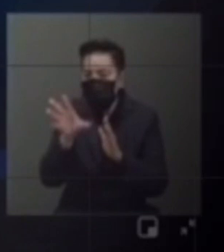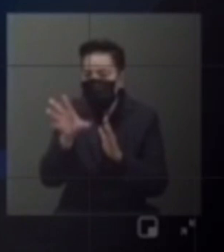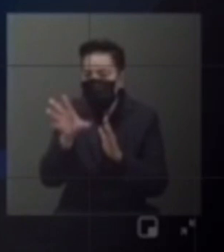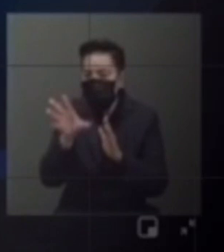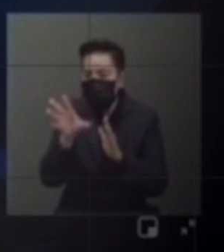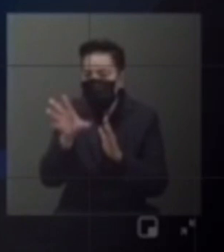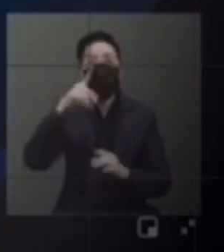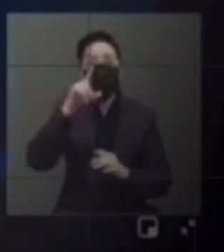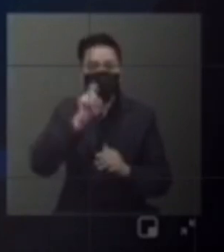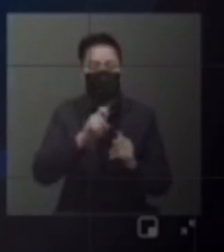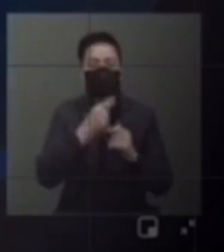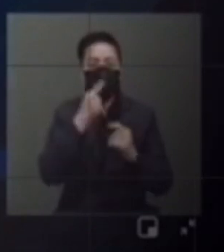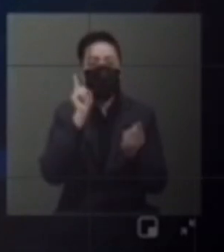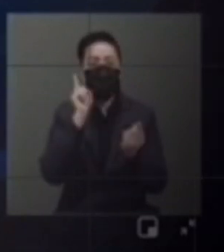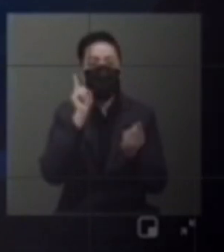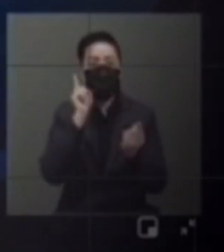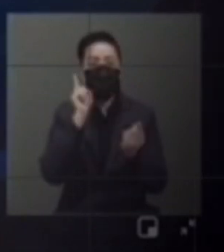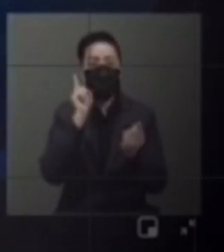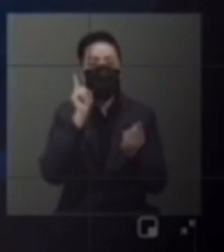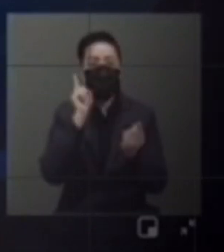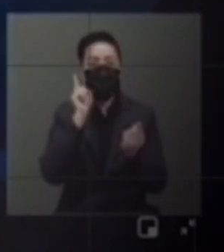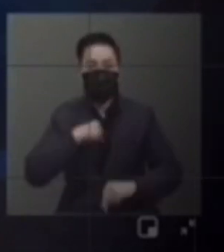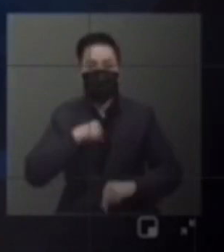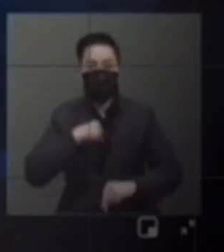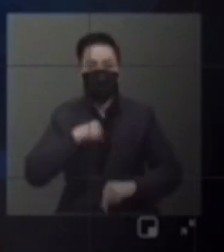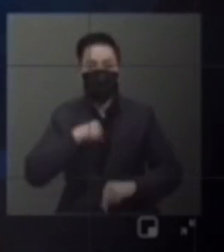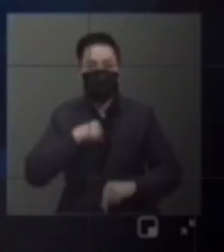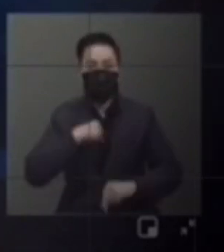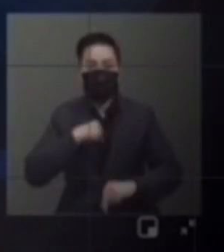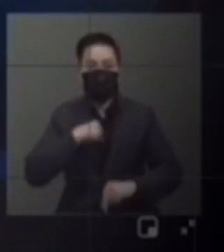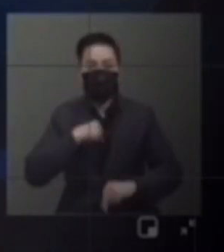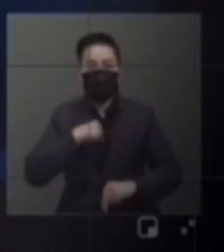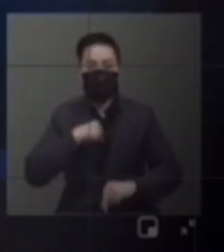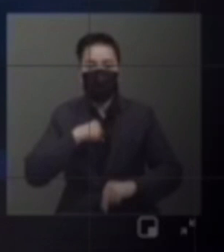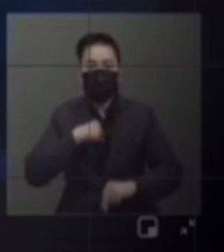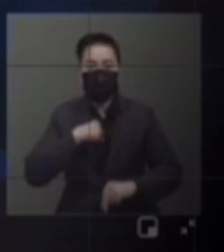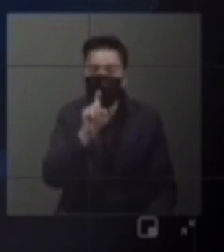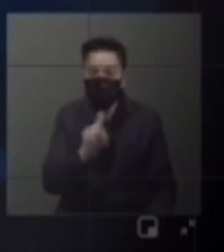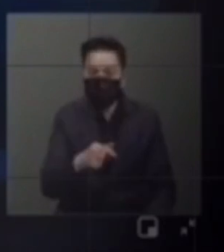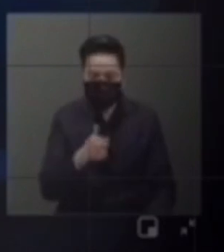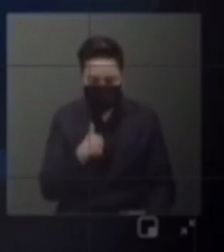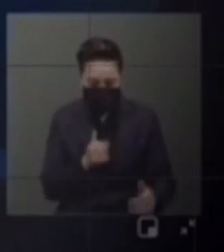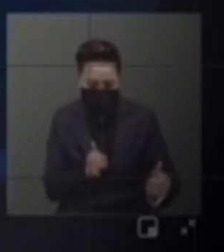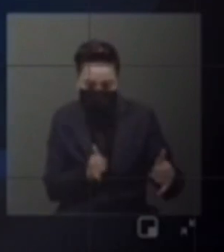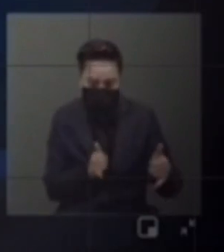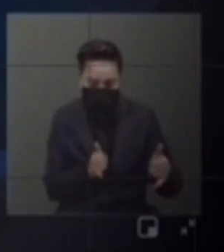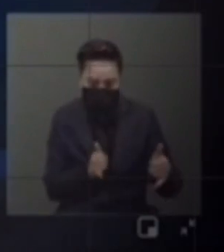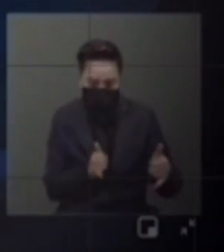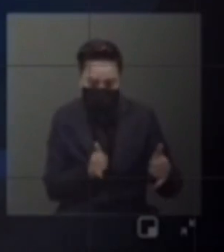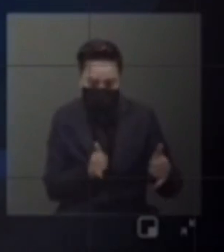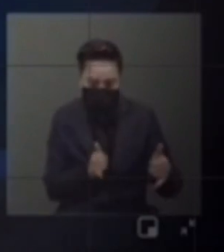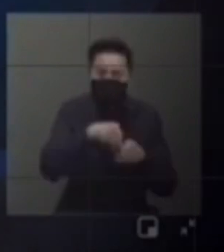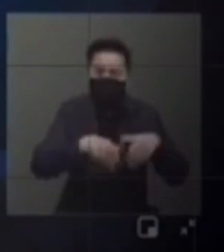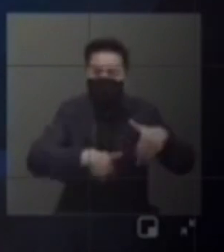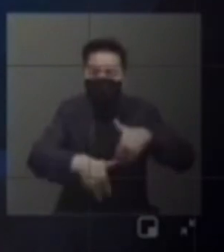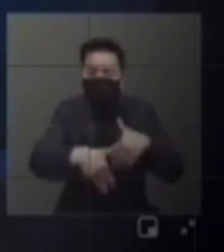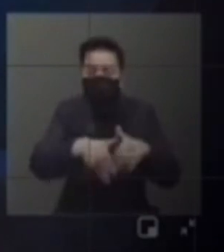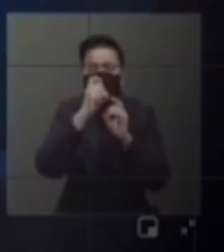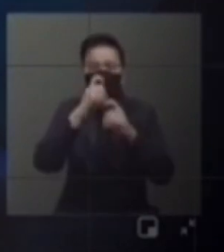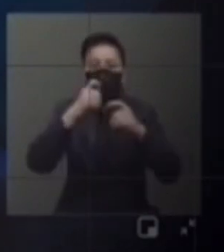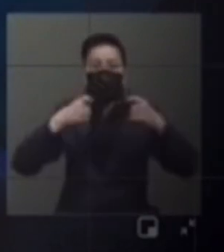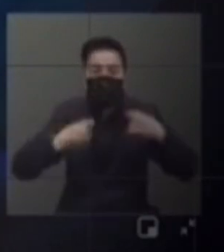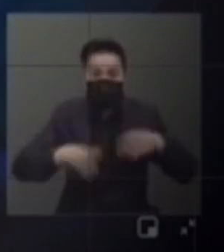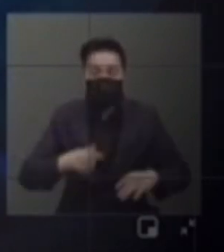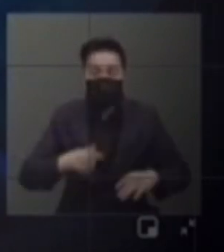ธารณสุขเน้นย้ำเสมอนะคะเมื่อมีประวัติสงสัยเป็นผู้สัมผัสใกล้ชิดเดินทางในพื้นที่เสี่ยงมีอ